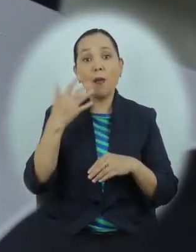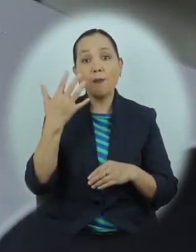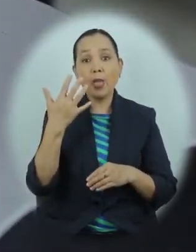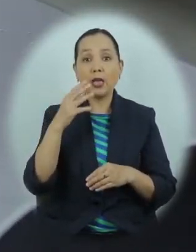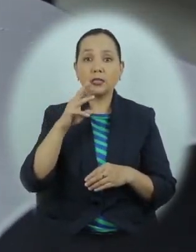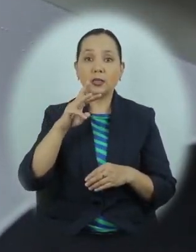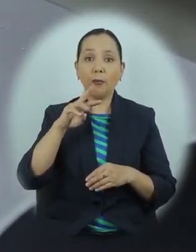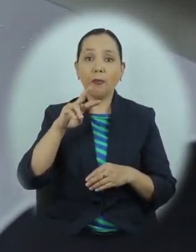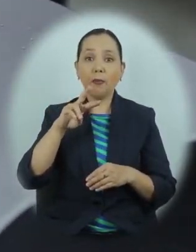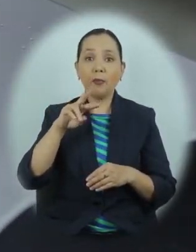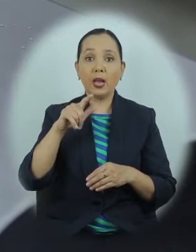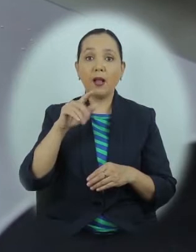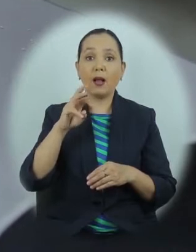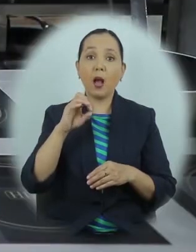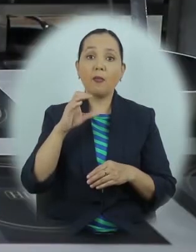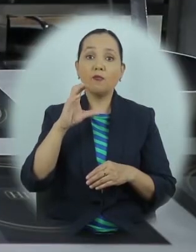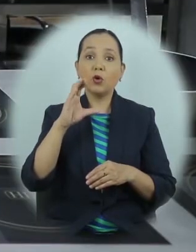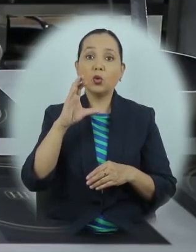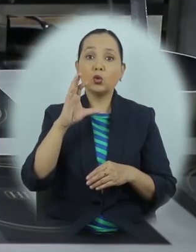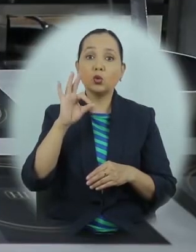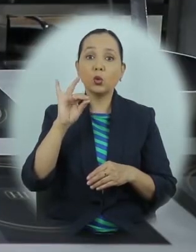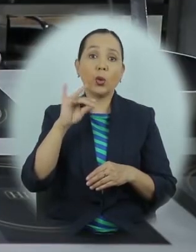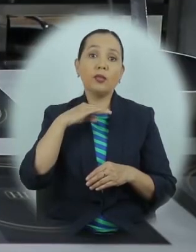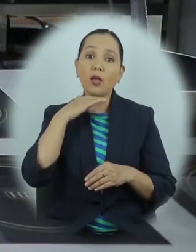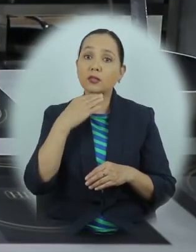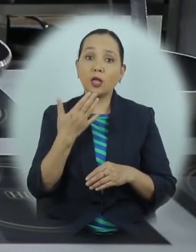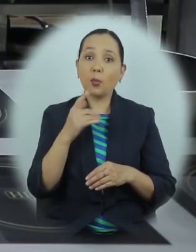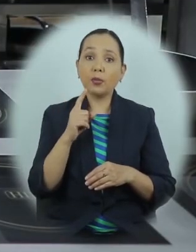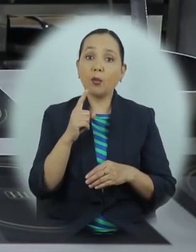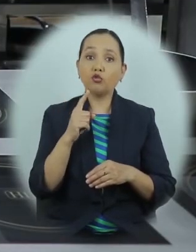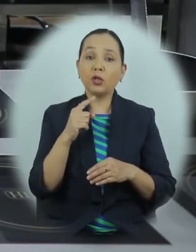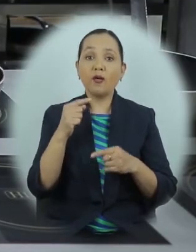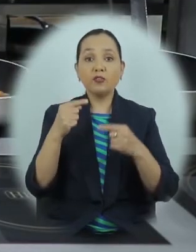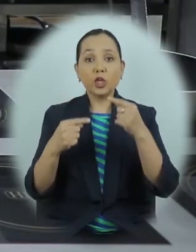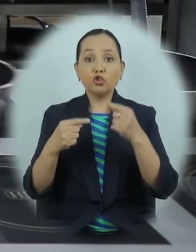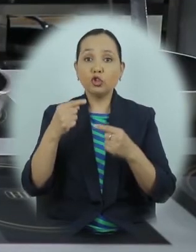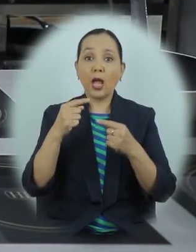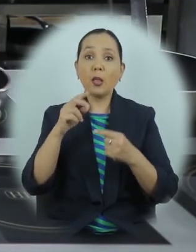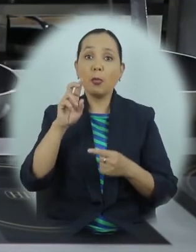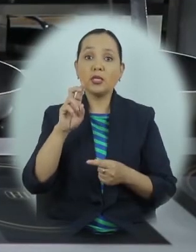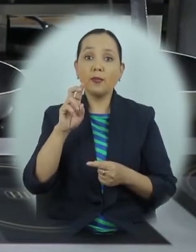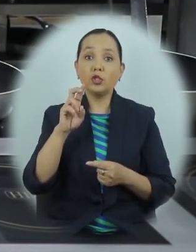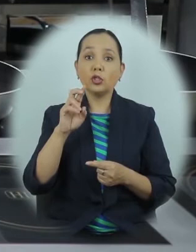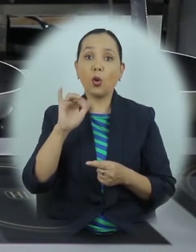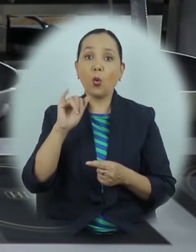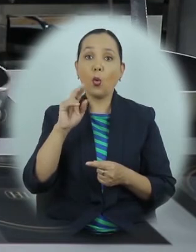миллиграммов соевого соуса будет достаточно потому что в сочетании с бальзамическим уксусом